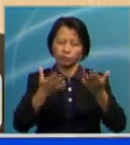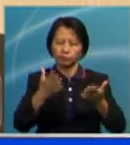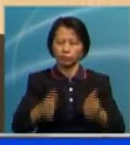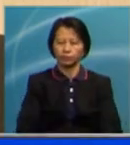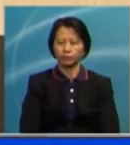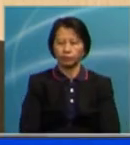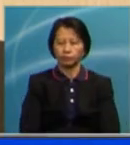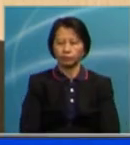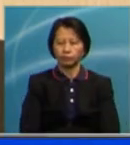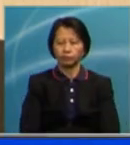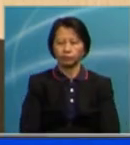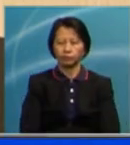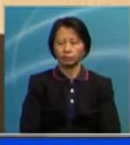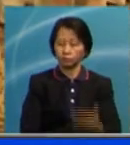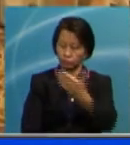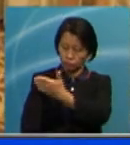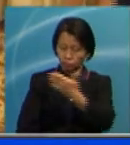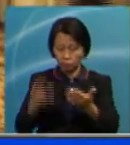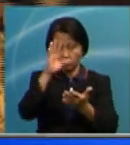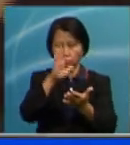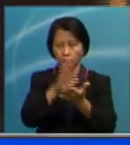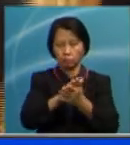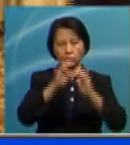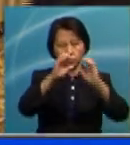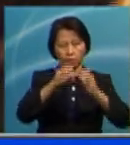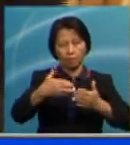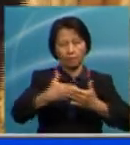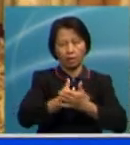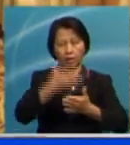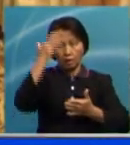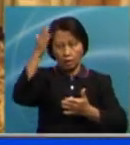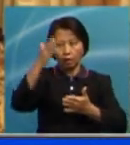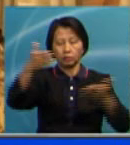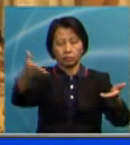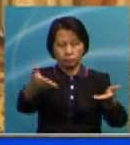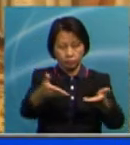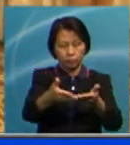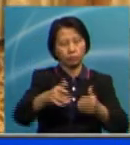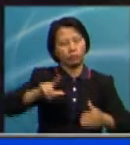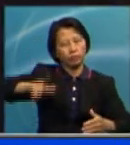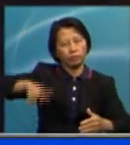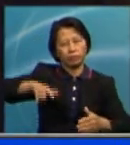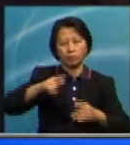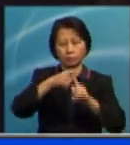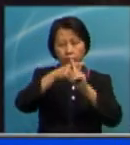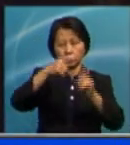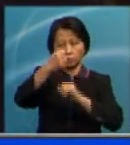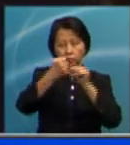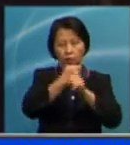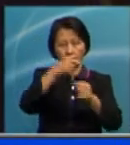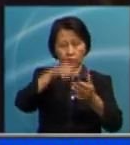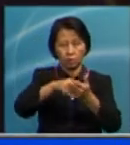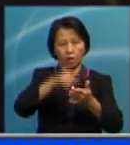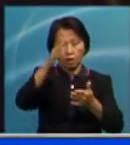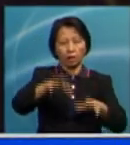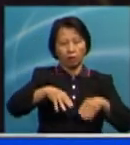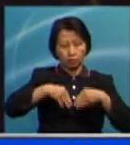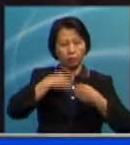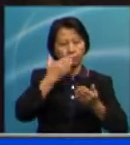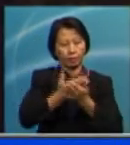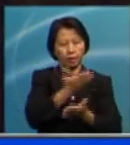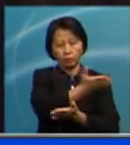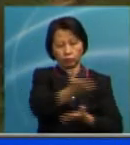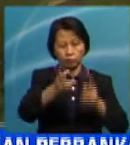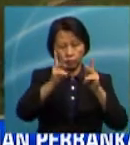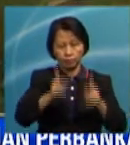lah ada beliau yakin mekanis baru yang bakal diperkenal sewat lewatnya pertengahan tahun ini akan disambut baik semua pihak